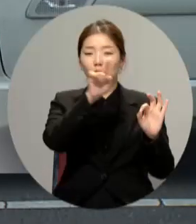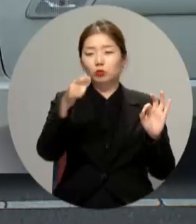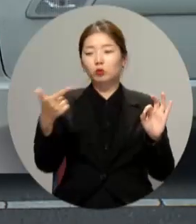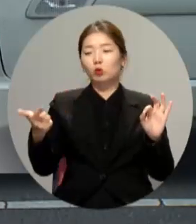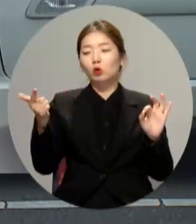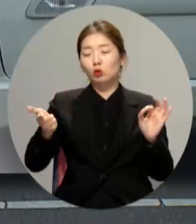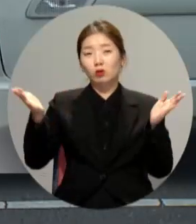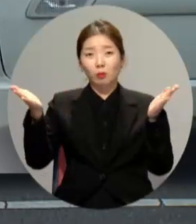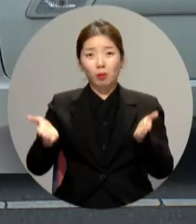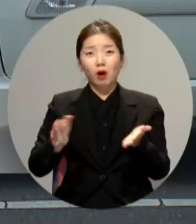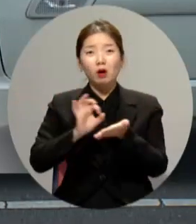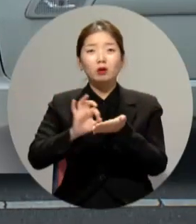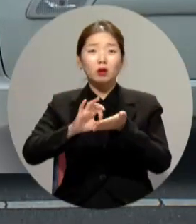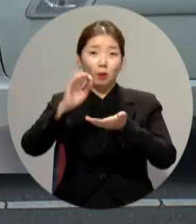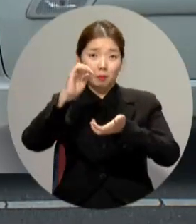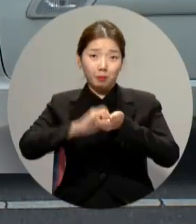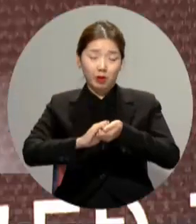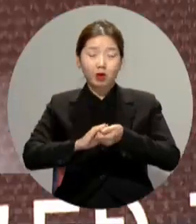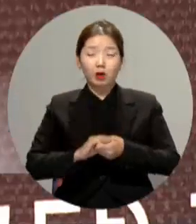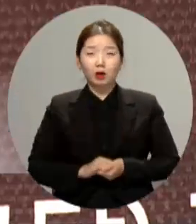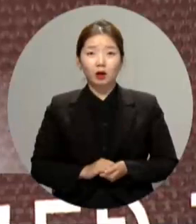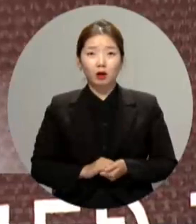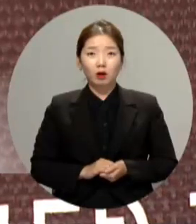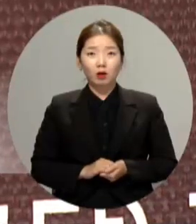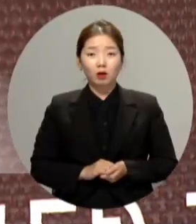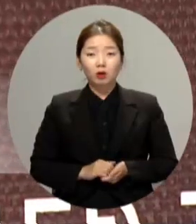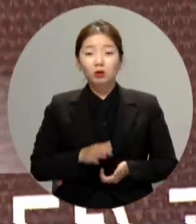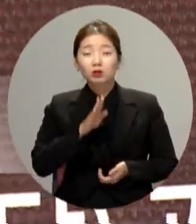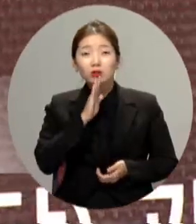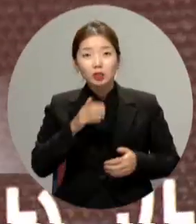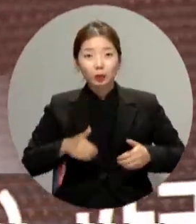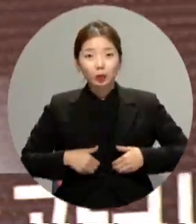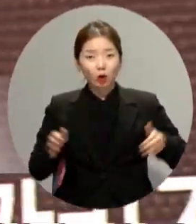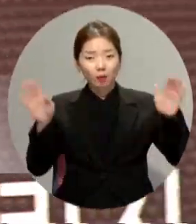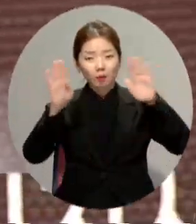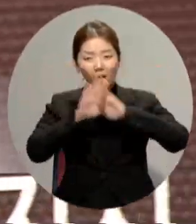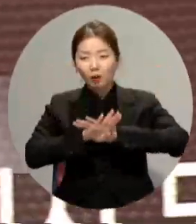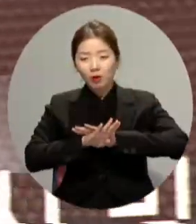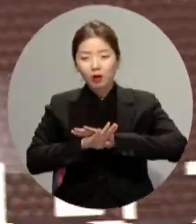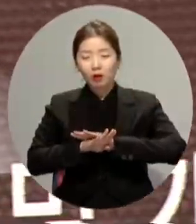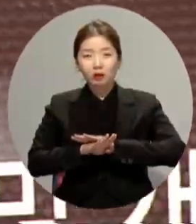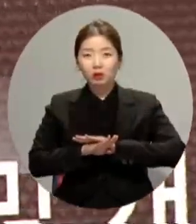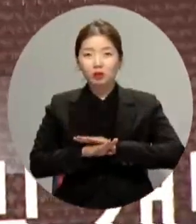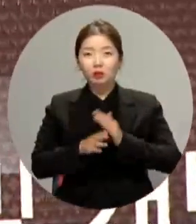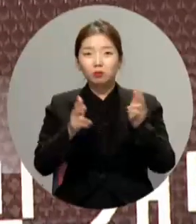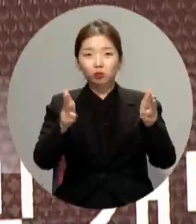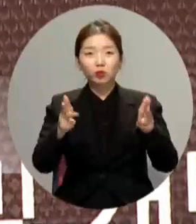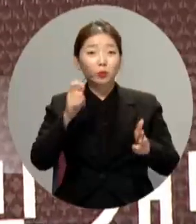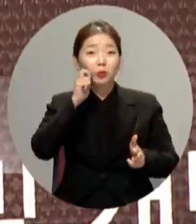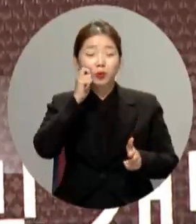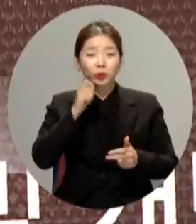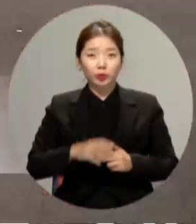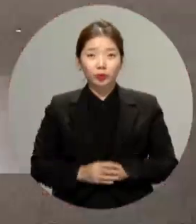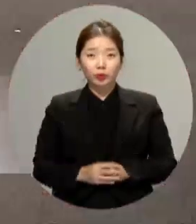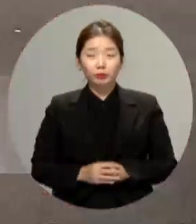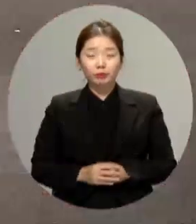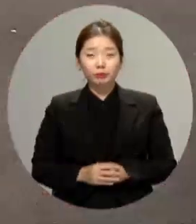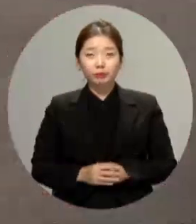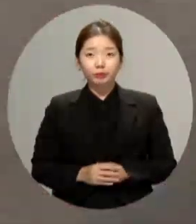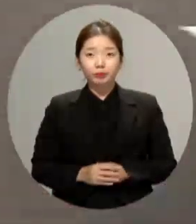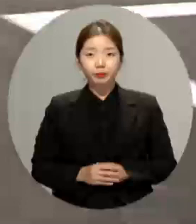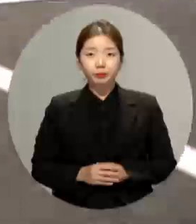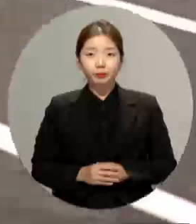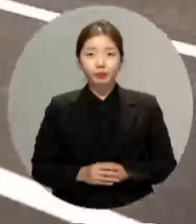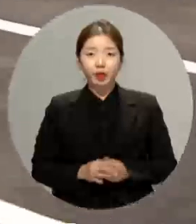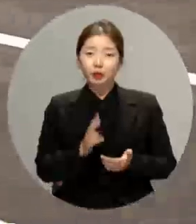저녁 6시까지로 이용이 제한되고 있는 상황이라 정작 주차 차량이 밀리는 시간대와 동떨어져 있습니다.